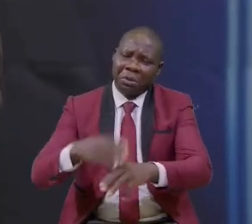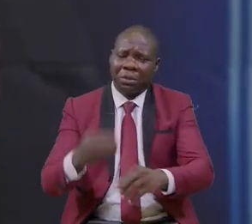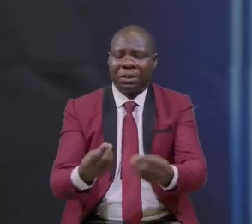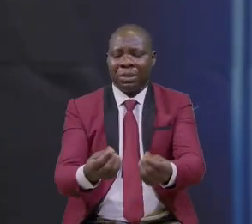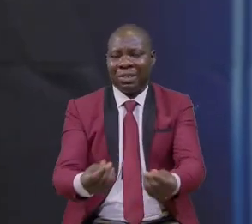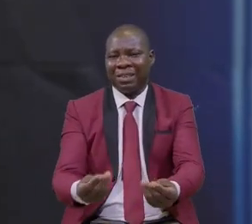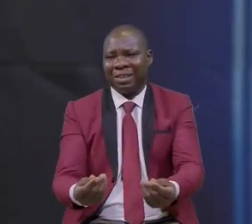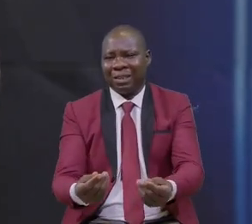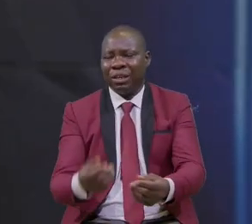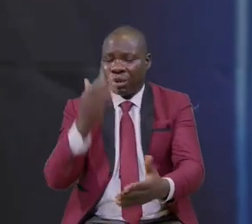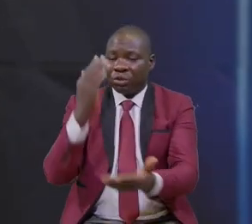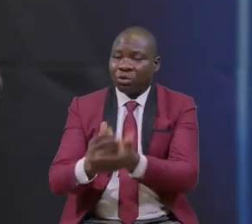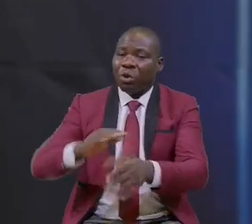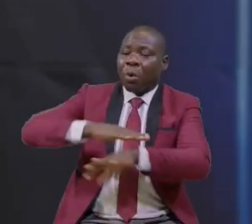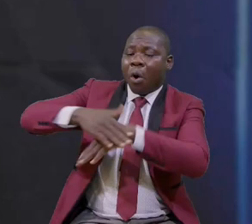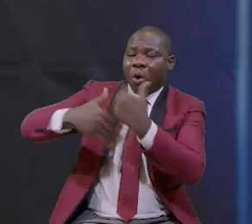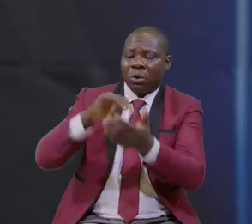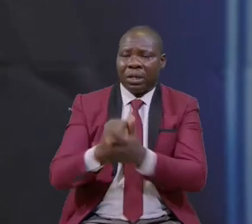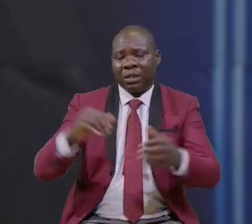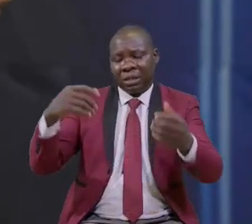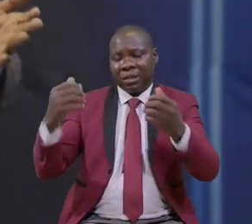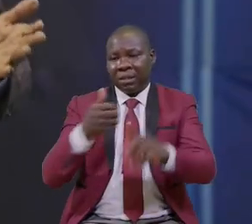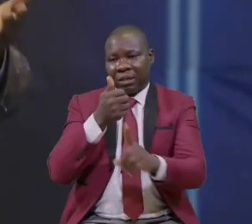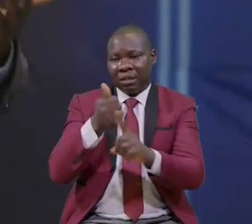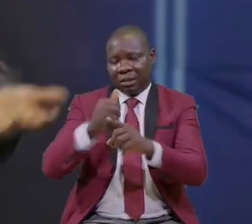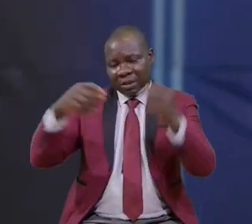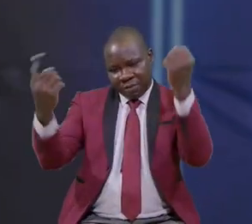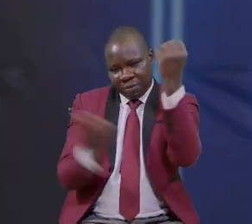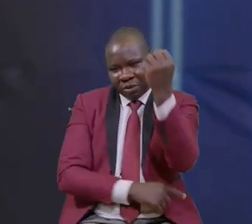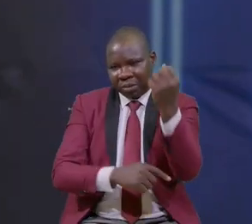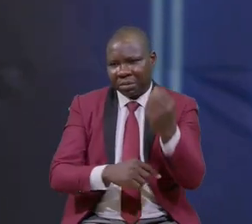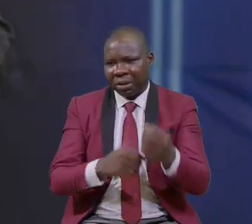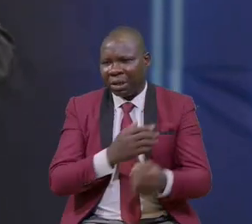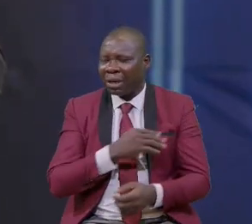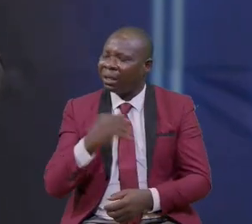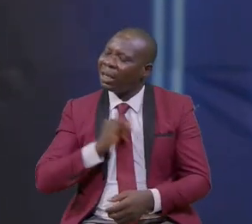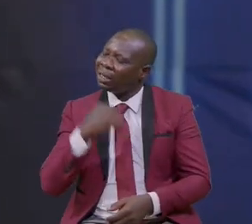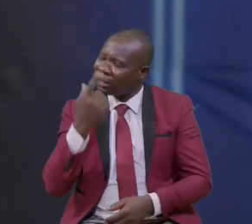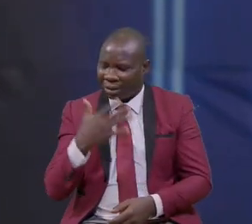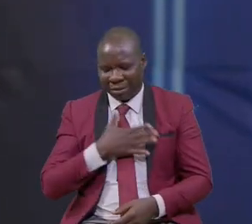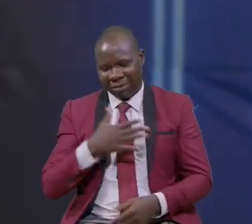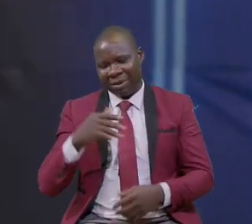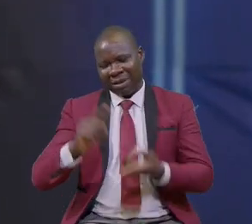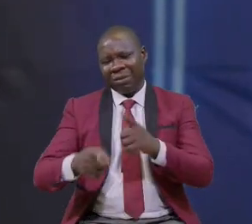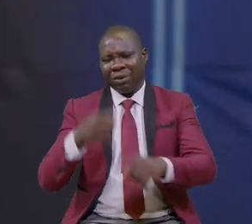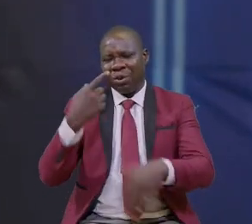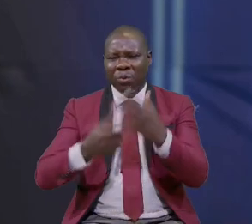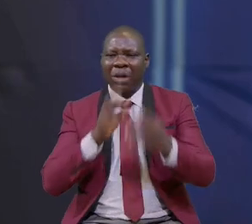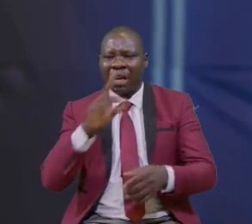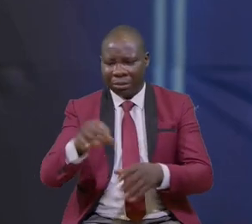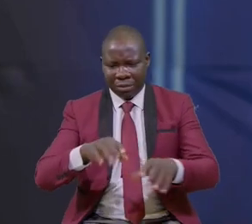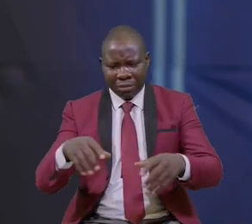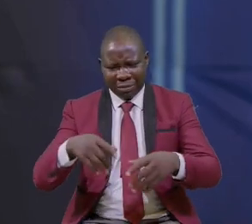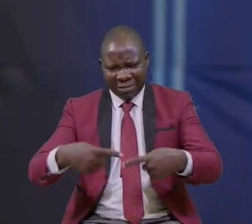ce tout t Cees châtiments perd de soi et dit mon ami qu'est-ce que tu essayes de faire oh j'essaie d'être sauvé